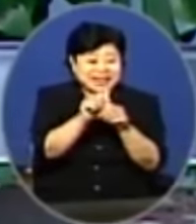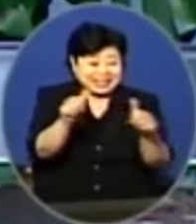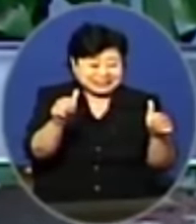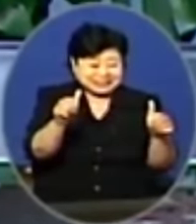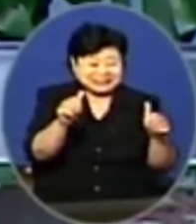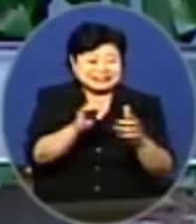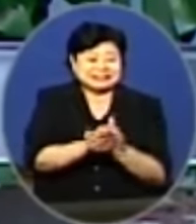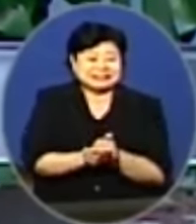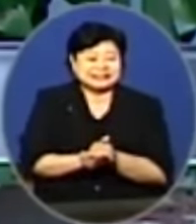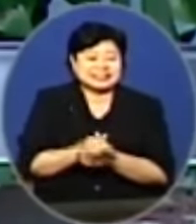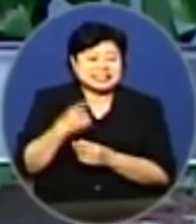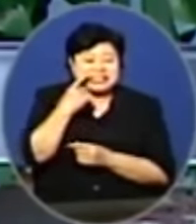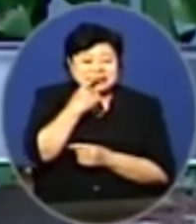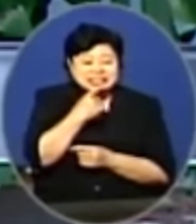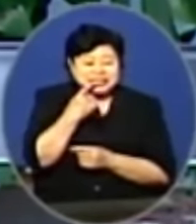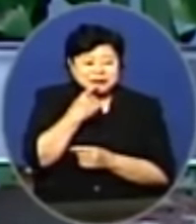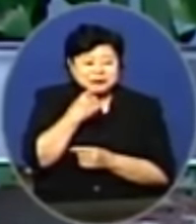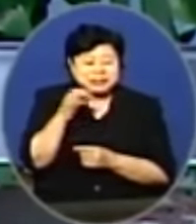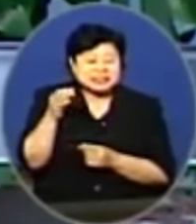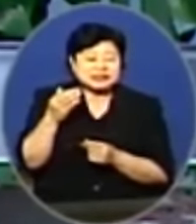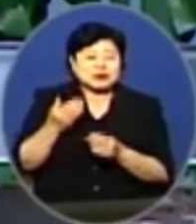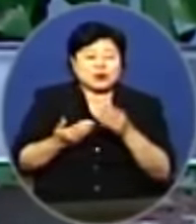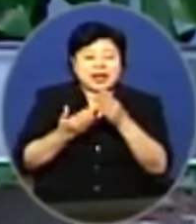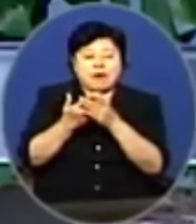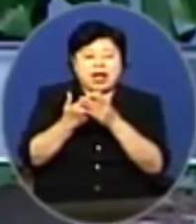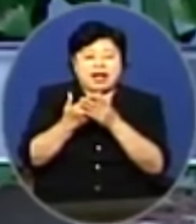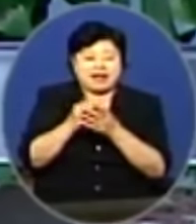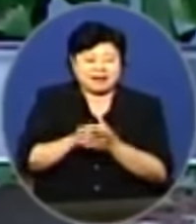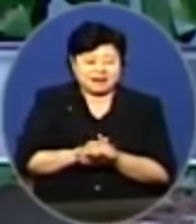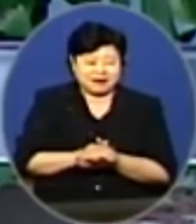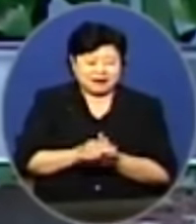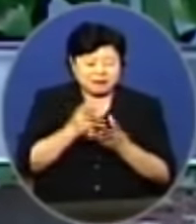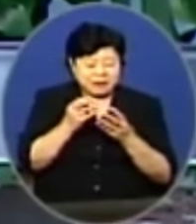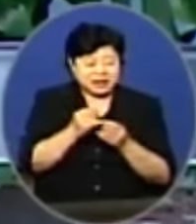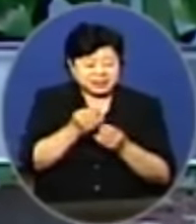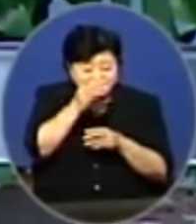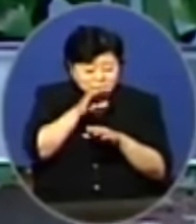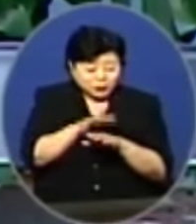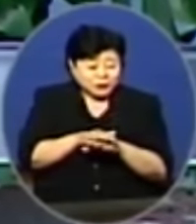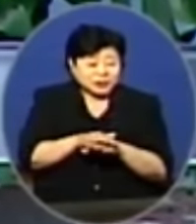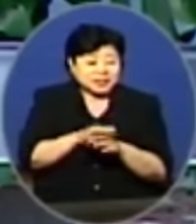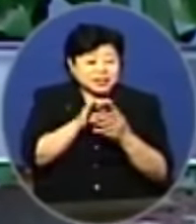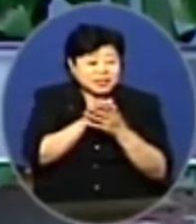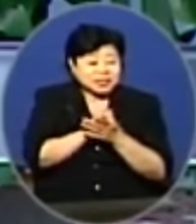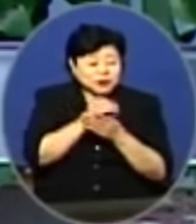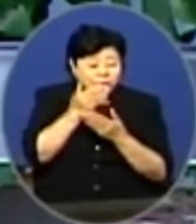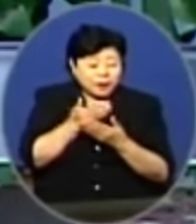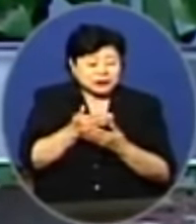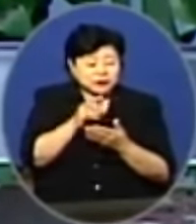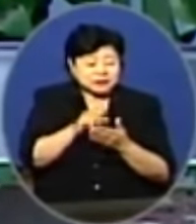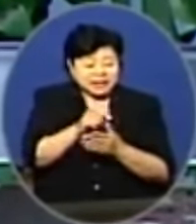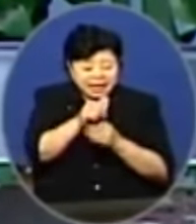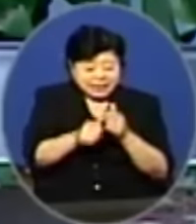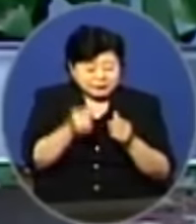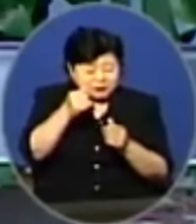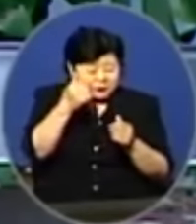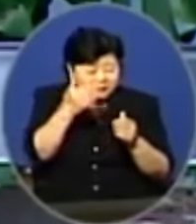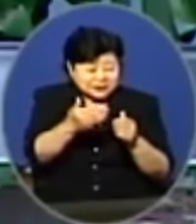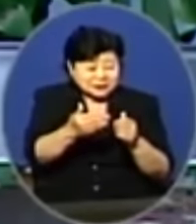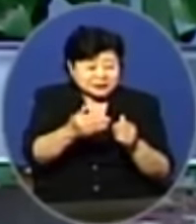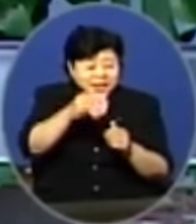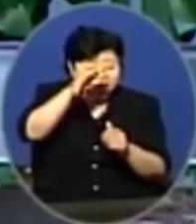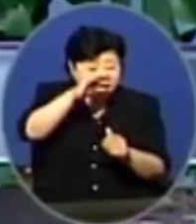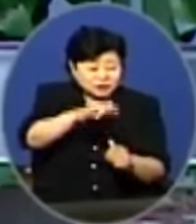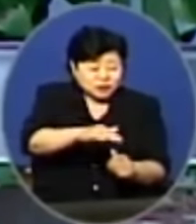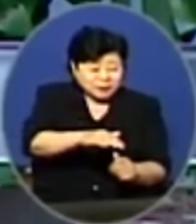응답이 입술의 시인으로 나오지 않습니까? 저는 많은 성도들이 기도받으러 왔을 때 하나님 성령께서